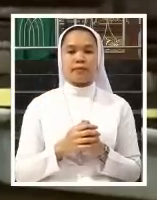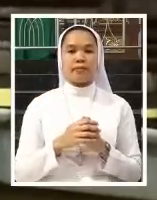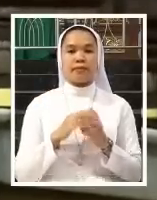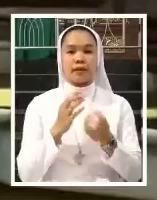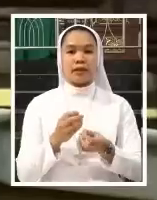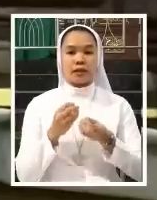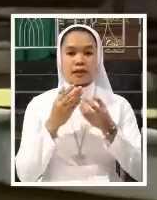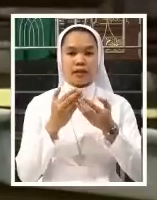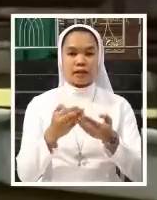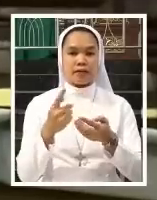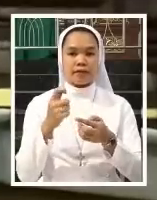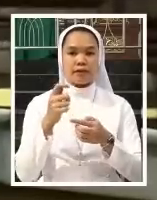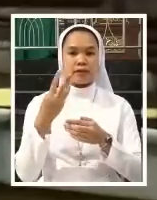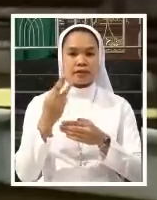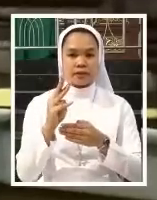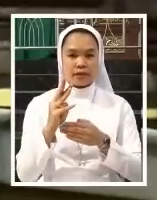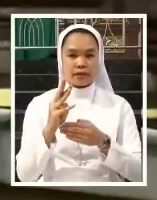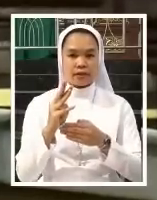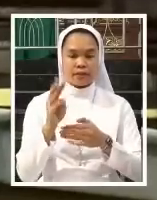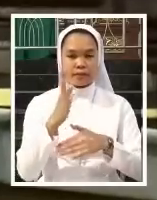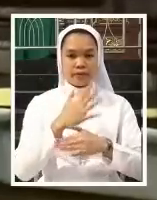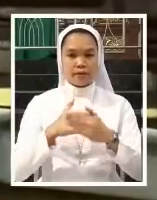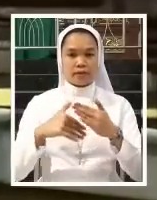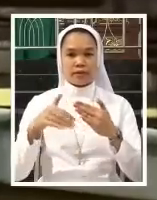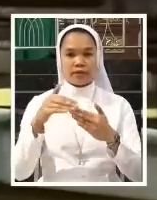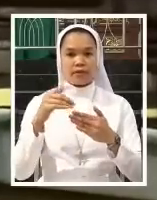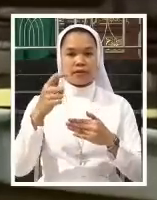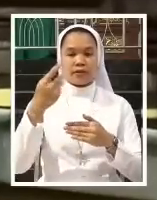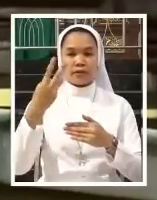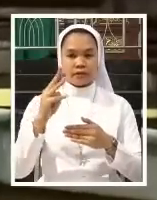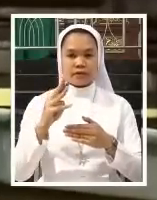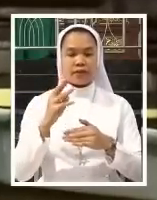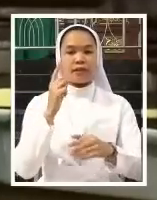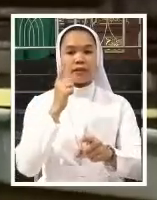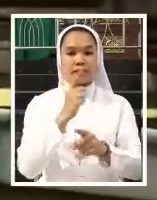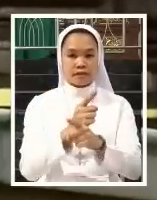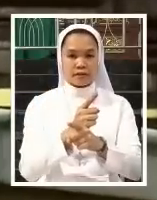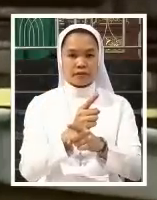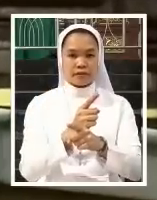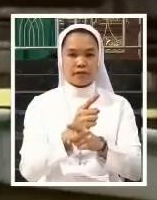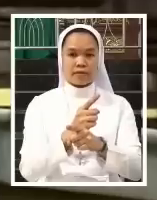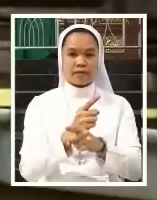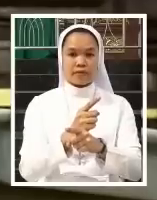Itatao ko sa inda ang iniposan inda sa katotohan.